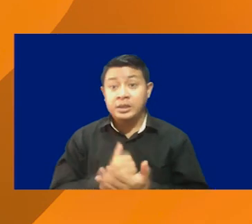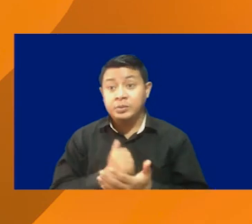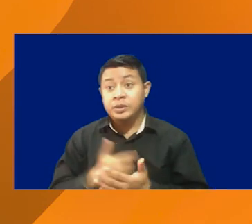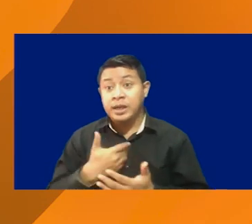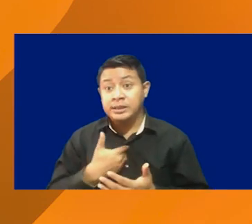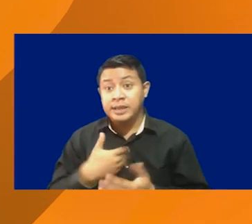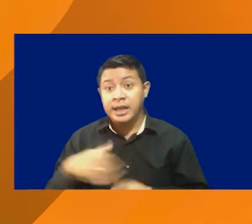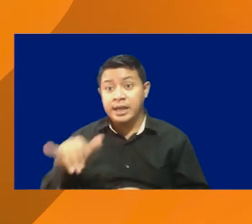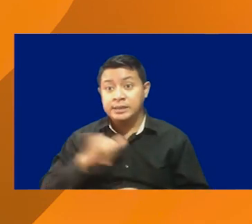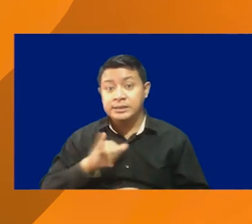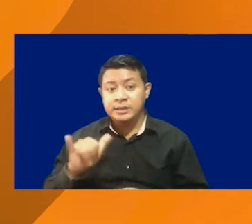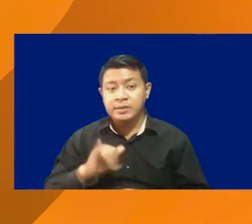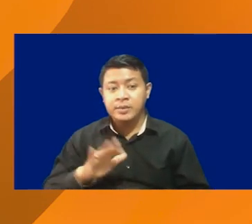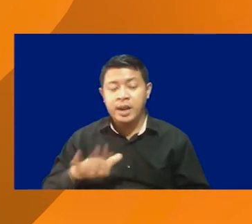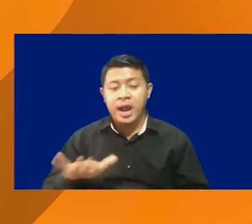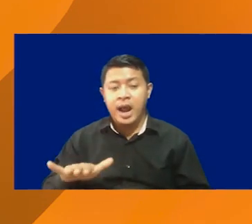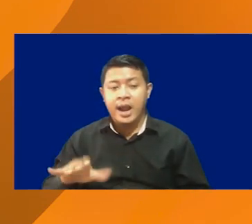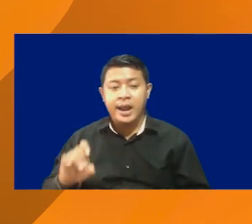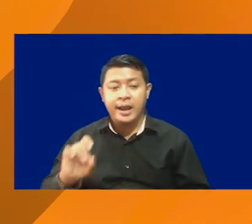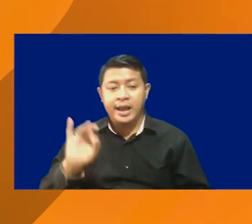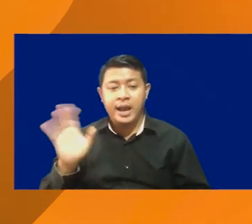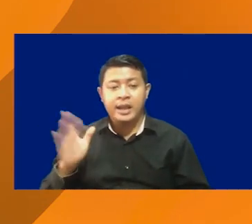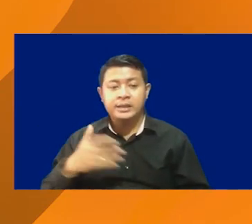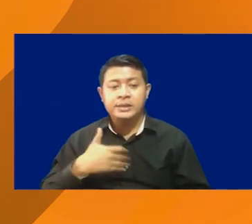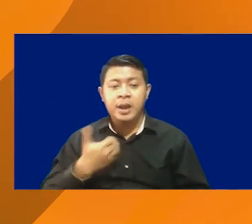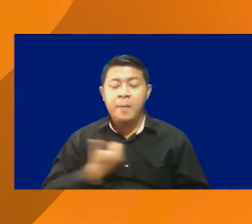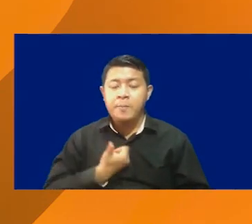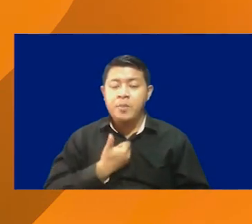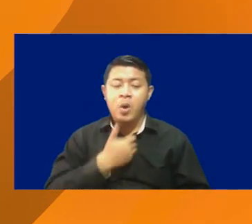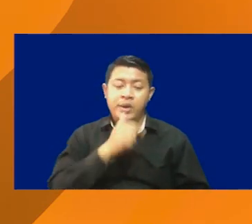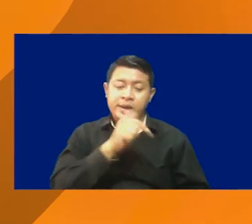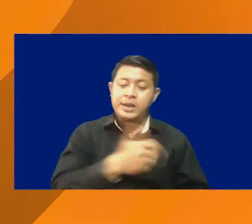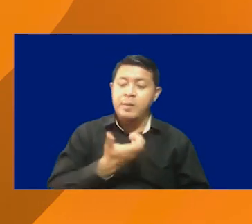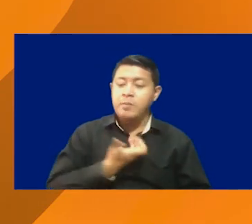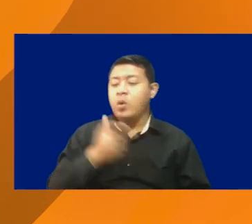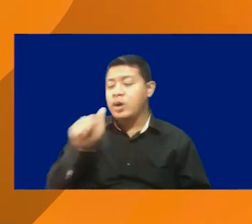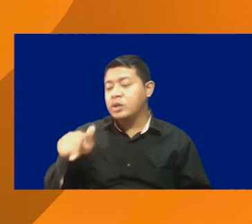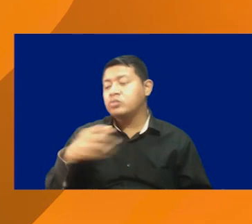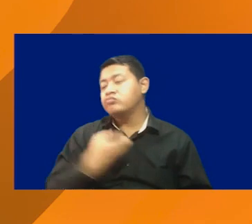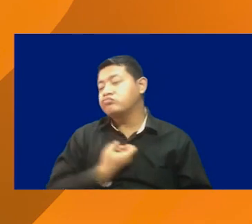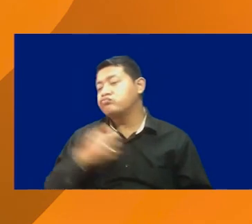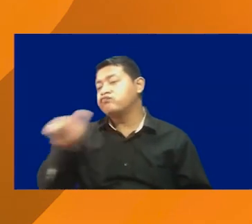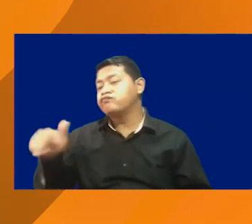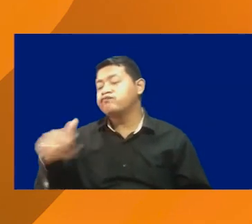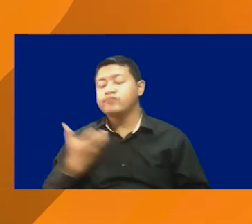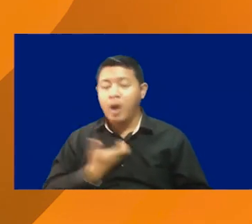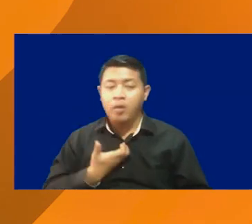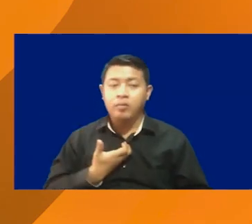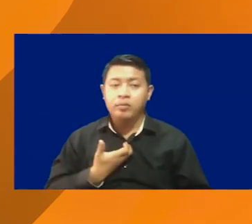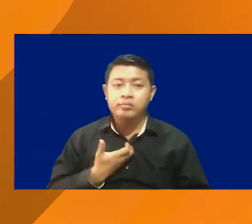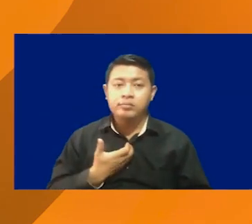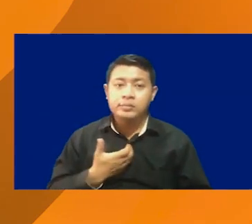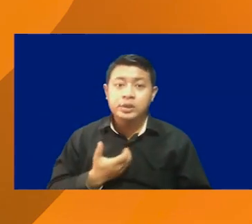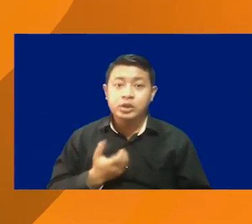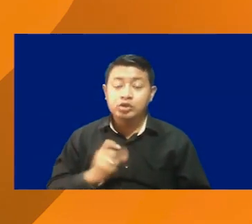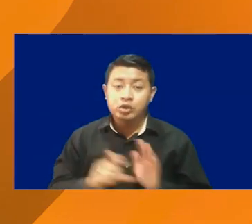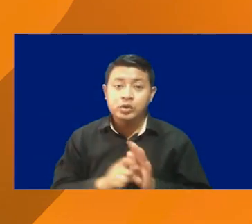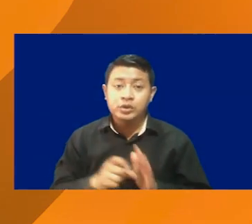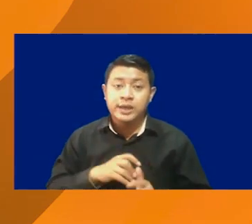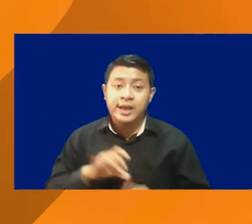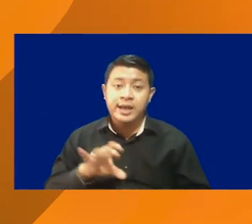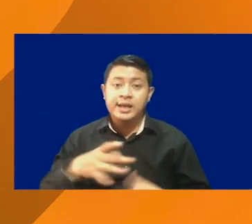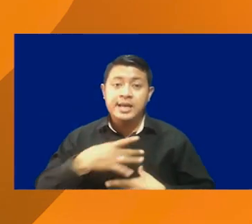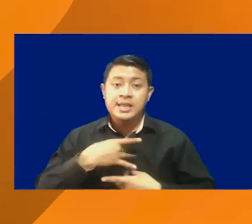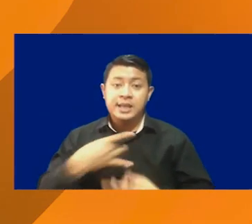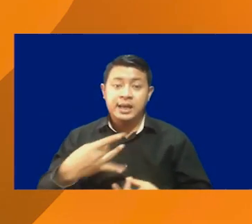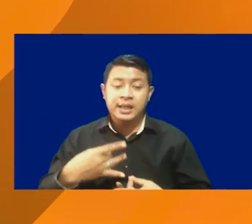capek. Sebenarnya, saya itu sama kayak anak-anak pada umumnya. Saya kepengen ini, itu.